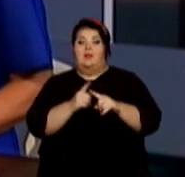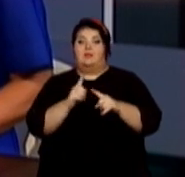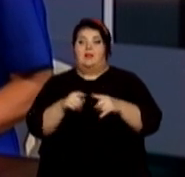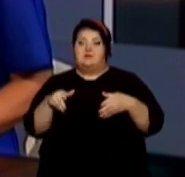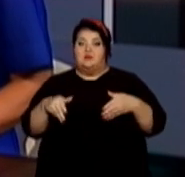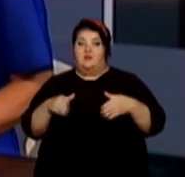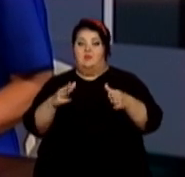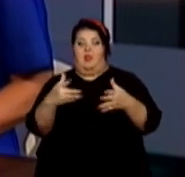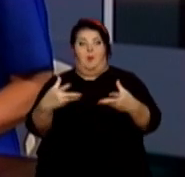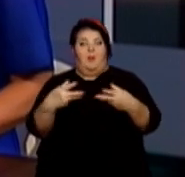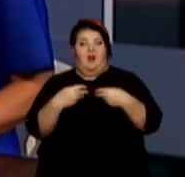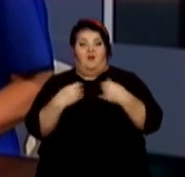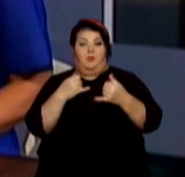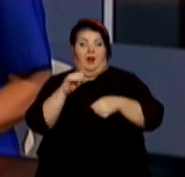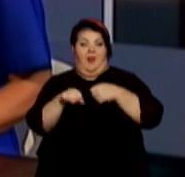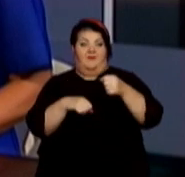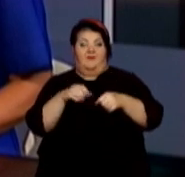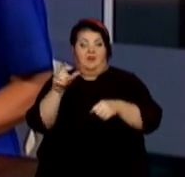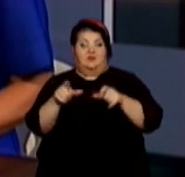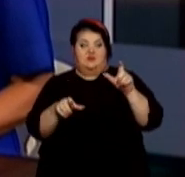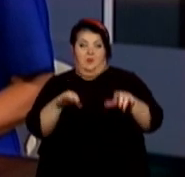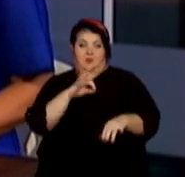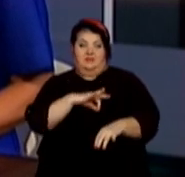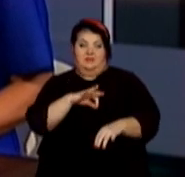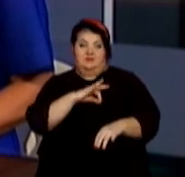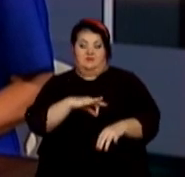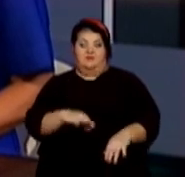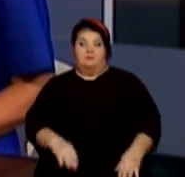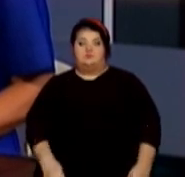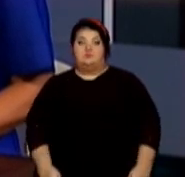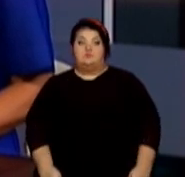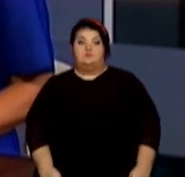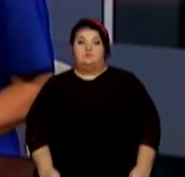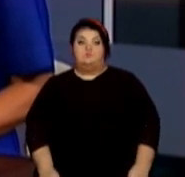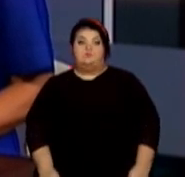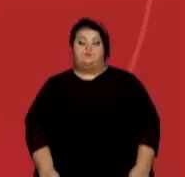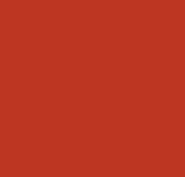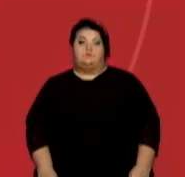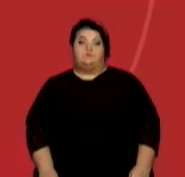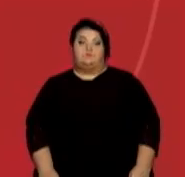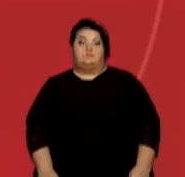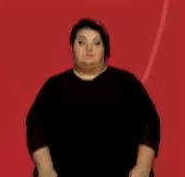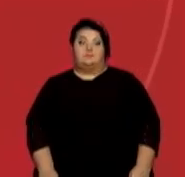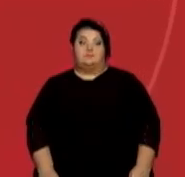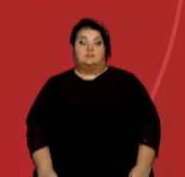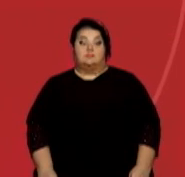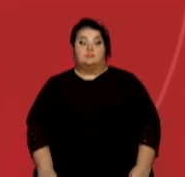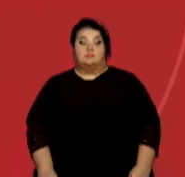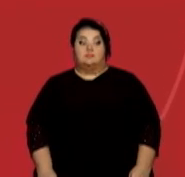привабливим для велосипедистів. Пропоную подивитися відео з ютуб-каналу Володимира Корсунського.